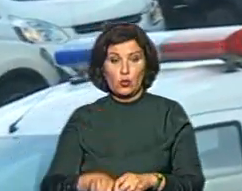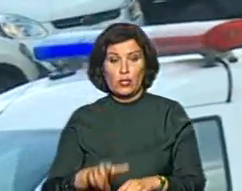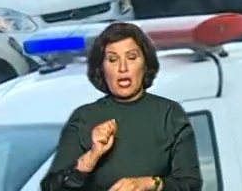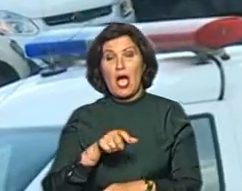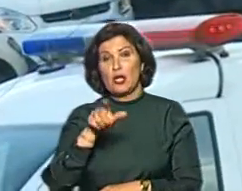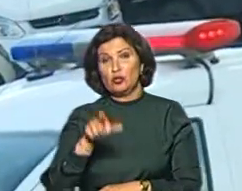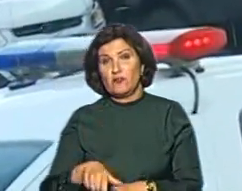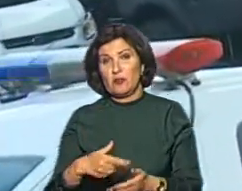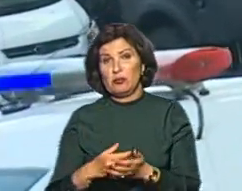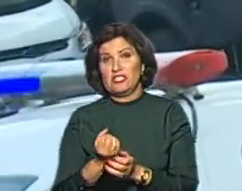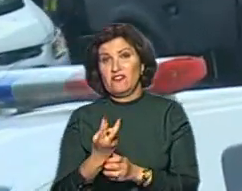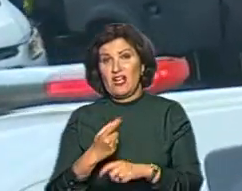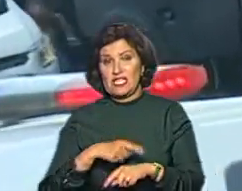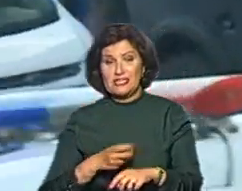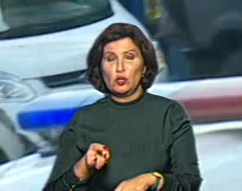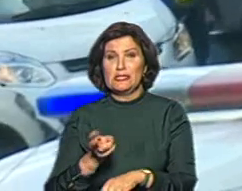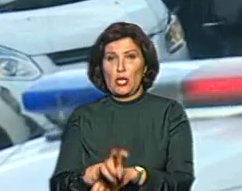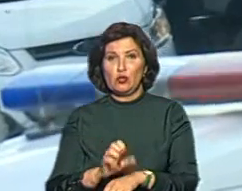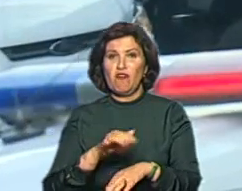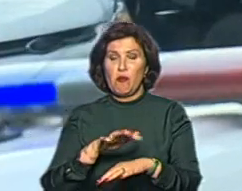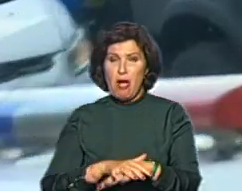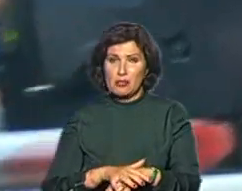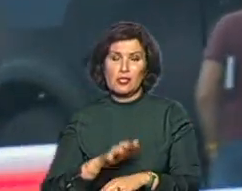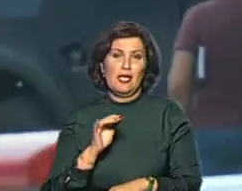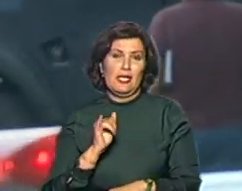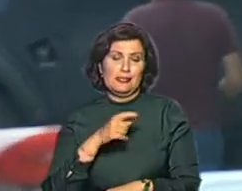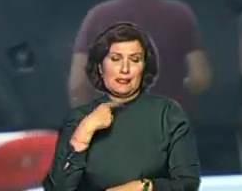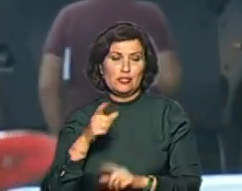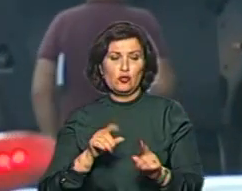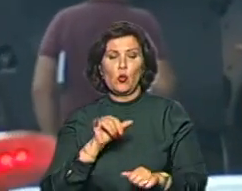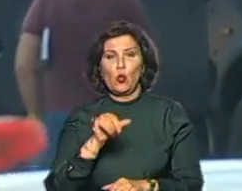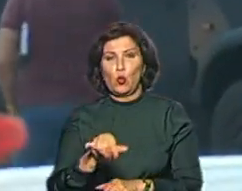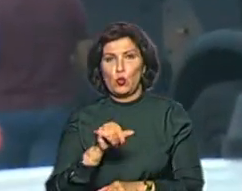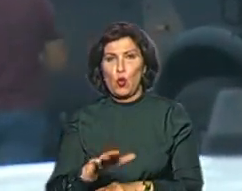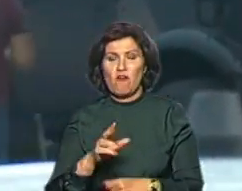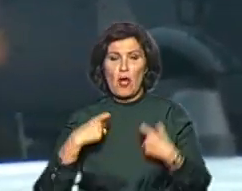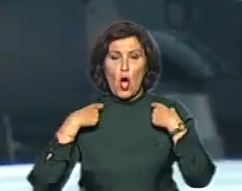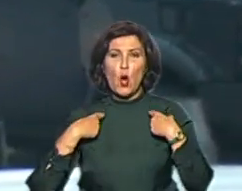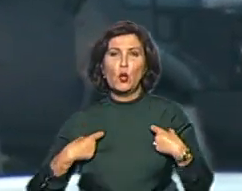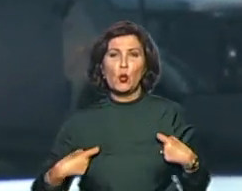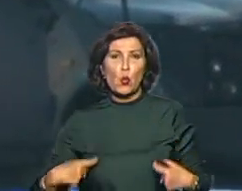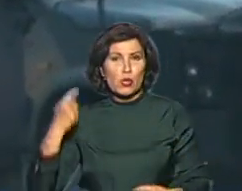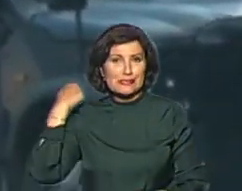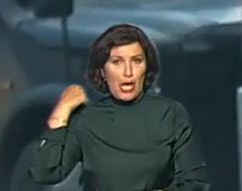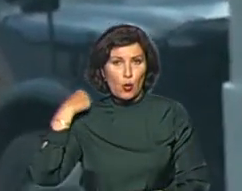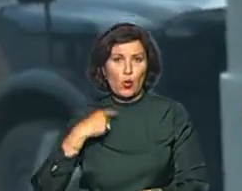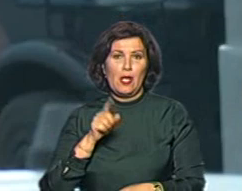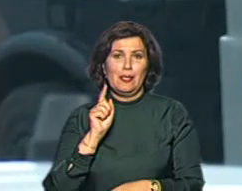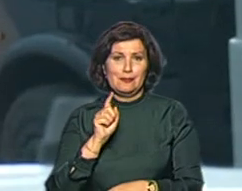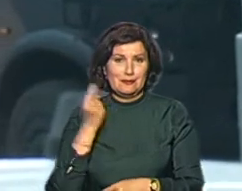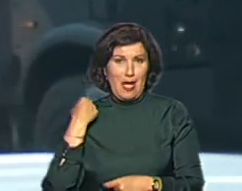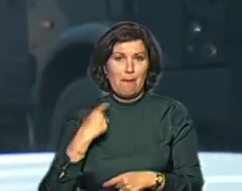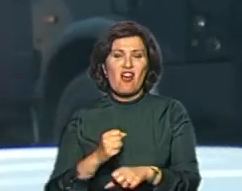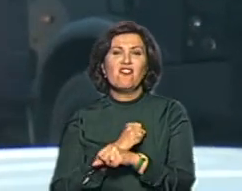чоловік близько 12-ї, він зайшов до банку і сказав, що у нього в рюкзаку вранці, в нього там